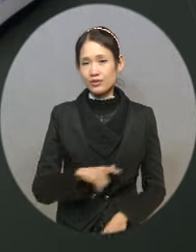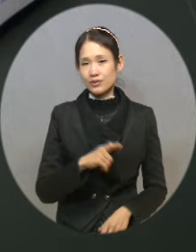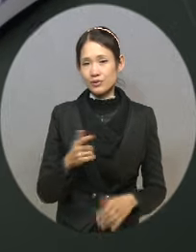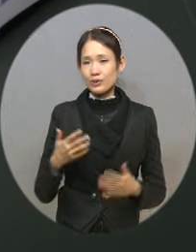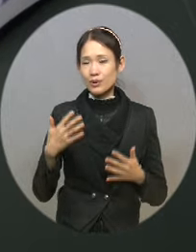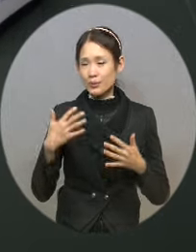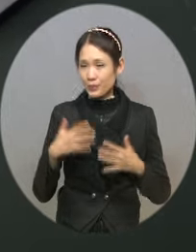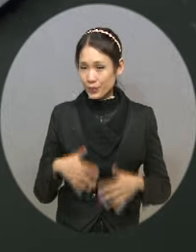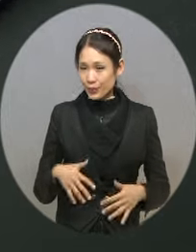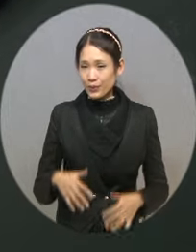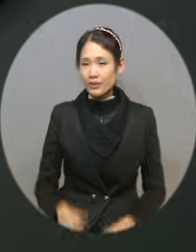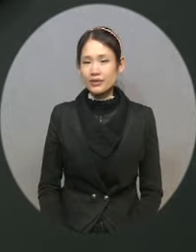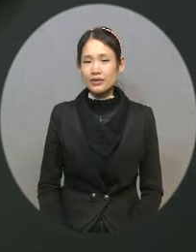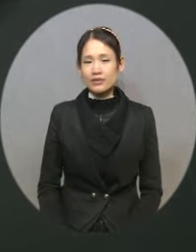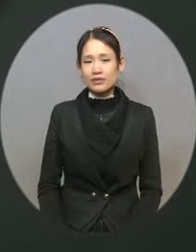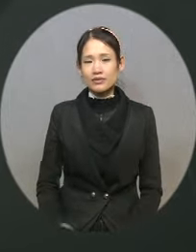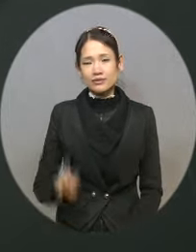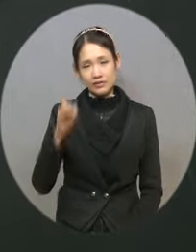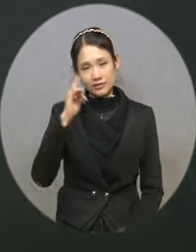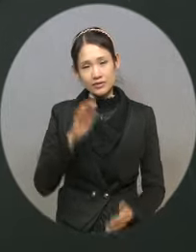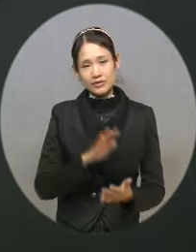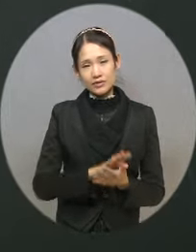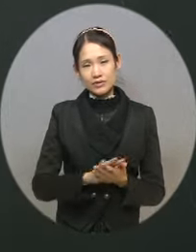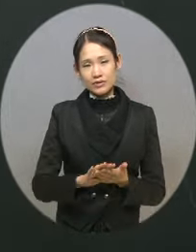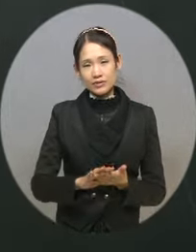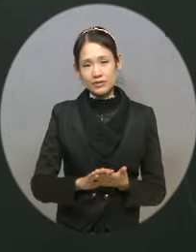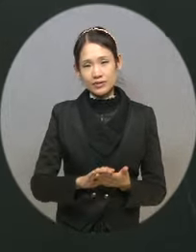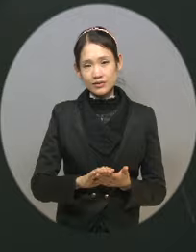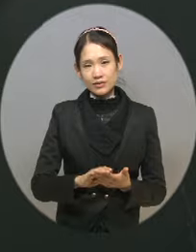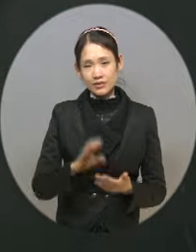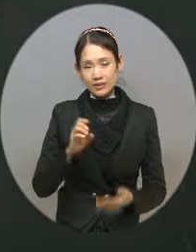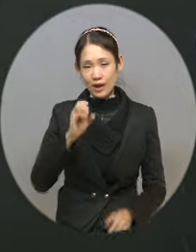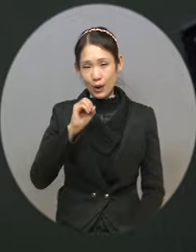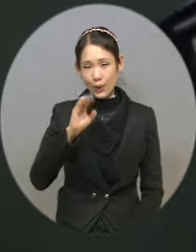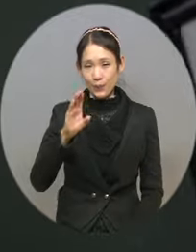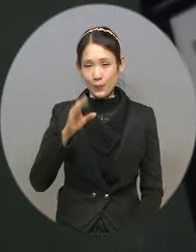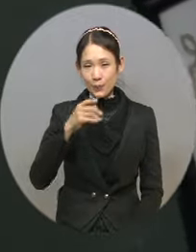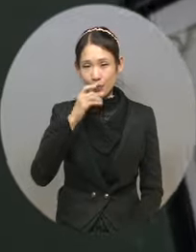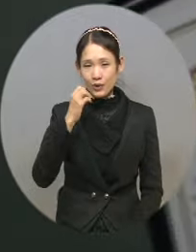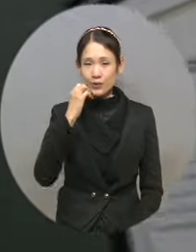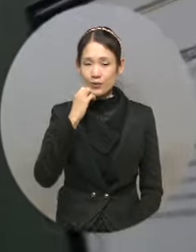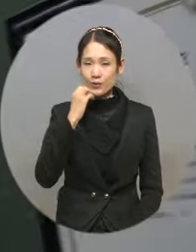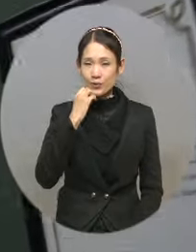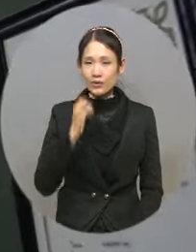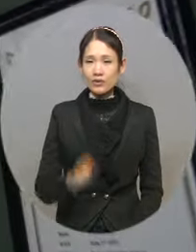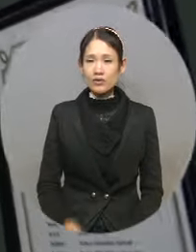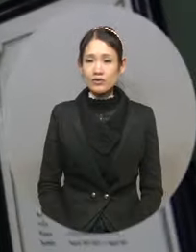하루의 피로를 시원한 캔맥주와 가좌와